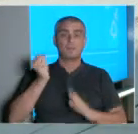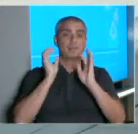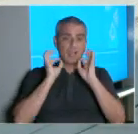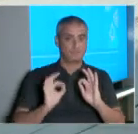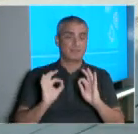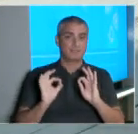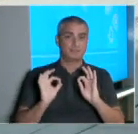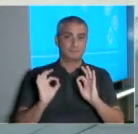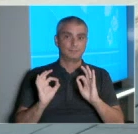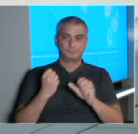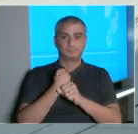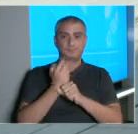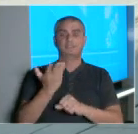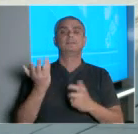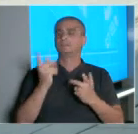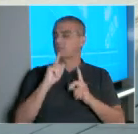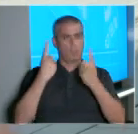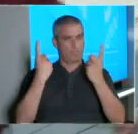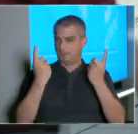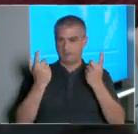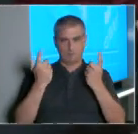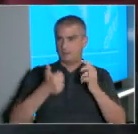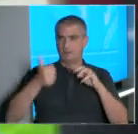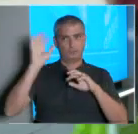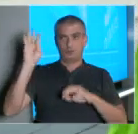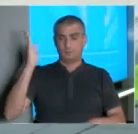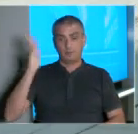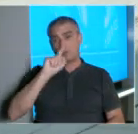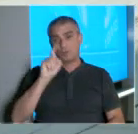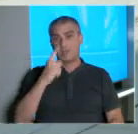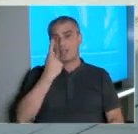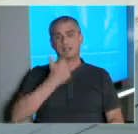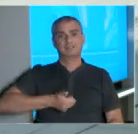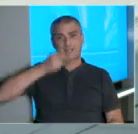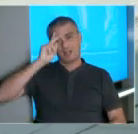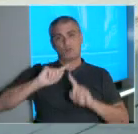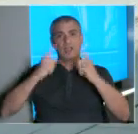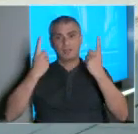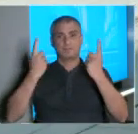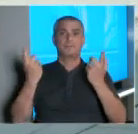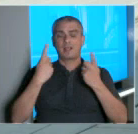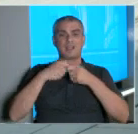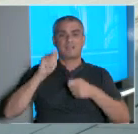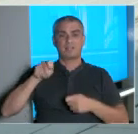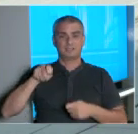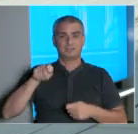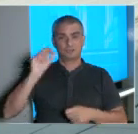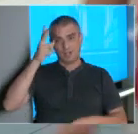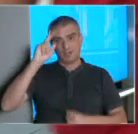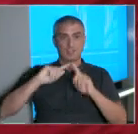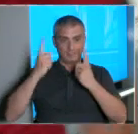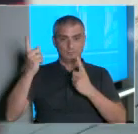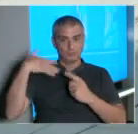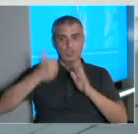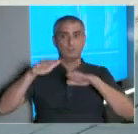אמיתית תעשה את זה. זה לא יקרה בראשות בנימין נתניהו, אולי אחד משרי הליכוד האחרים, אחד מחברי הכנסת מהליכוד האחרים